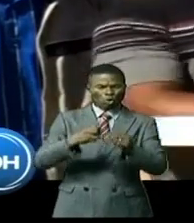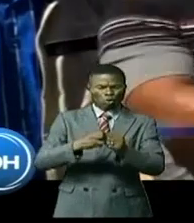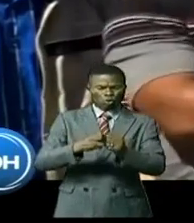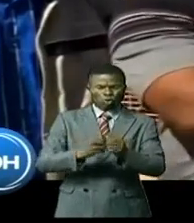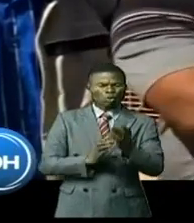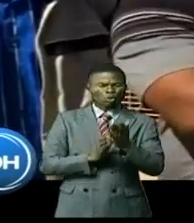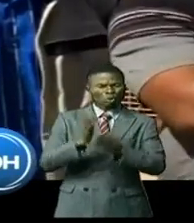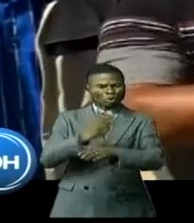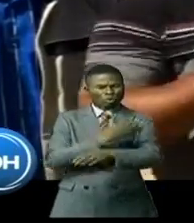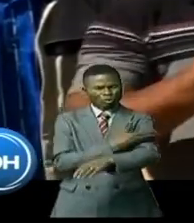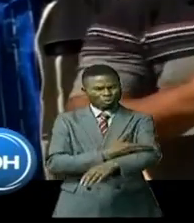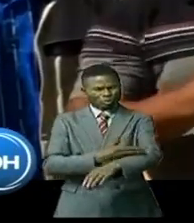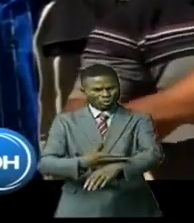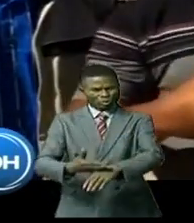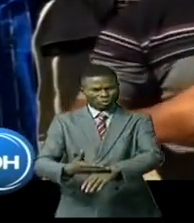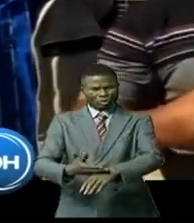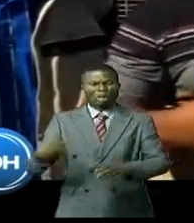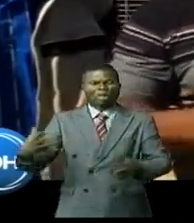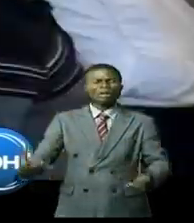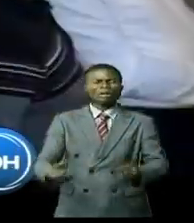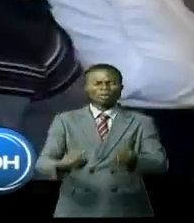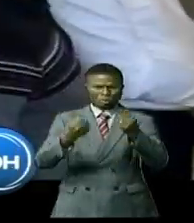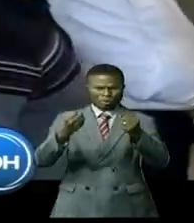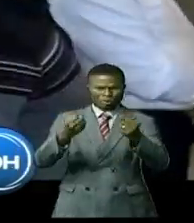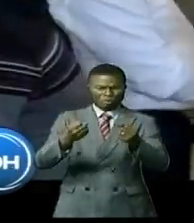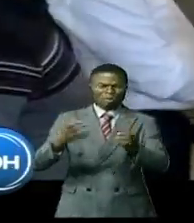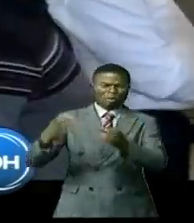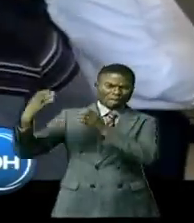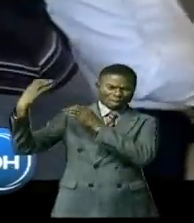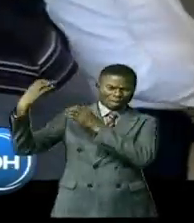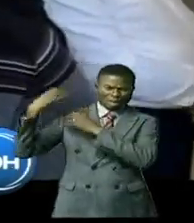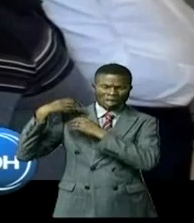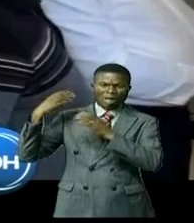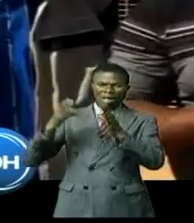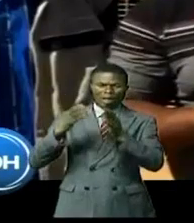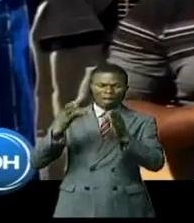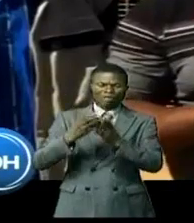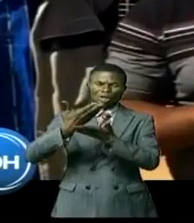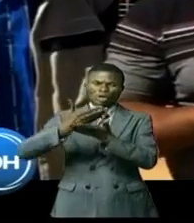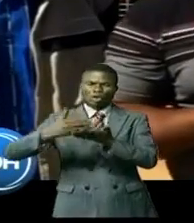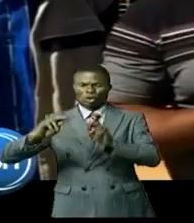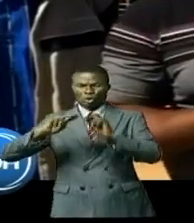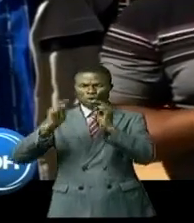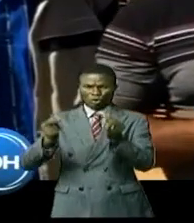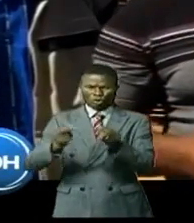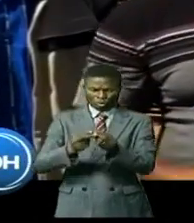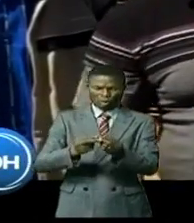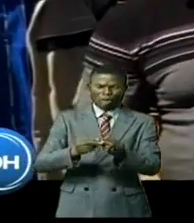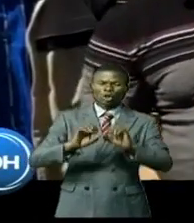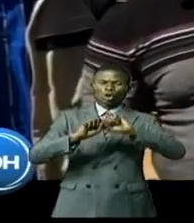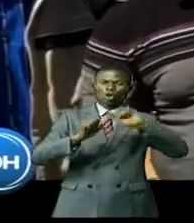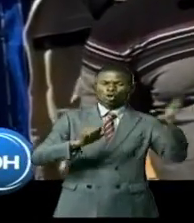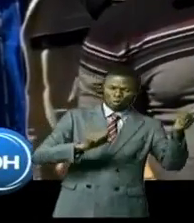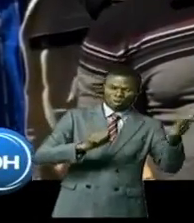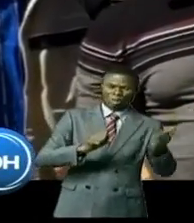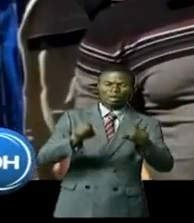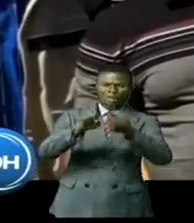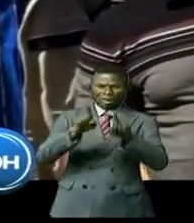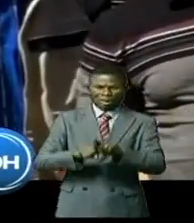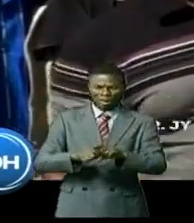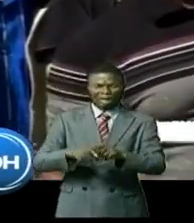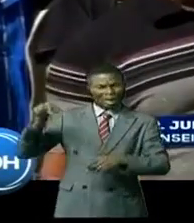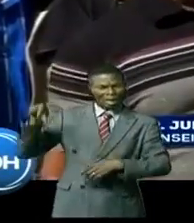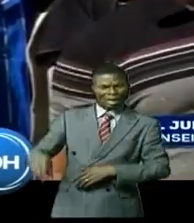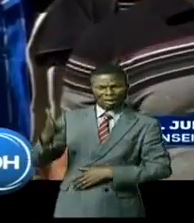doivent être récupérées et prises en charge par l'extension NRK-SAPA. Vous avez aussi tous ces